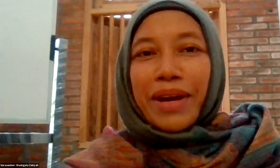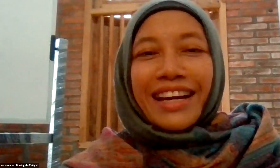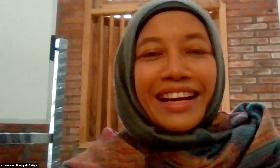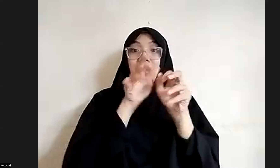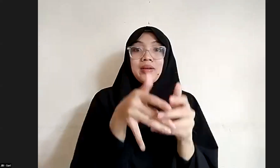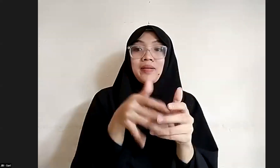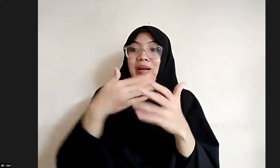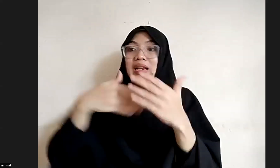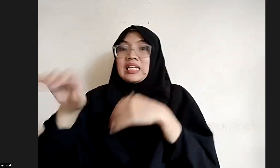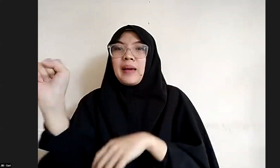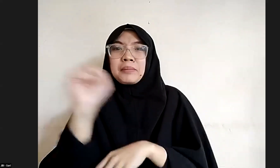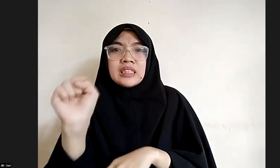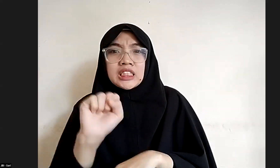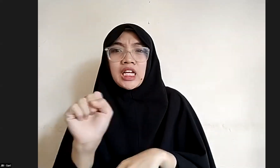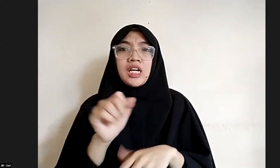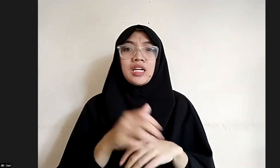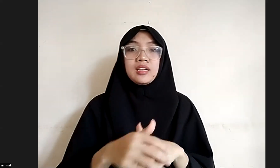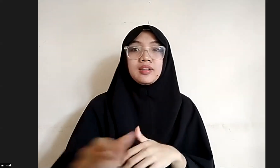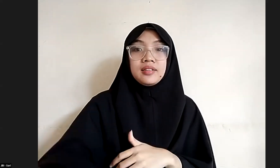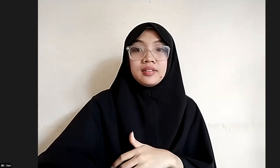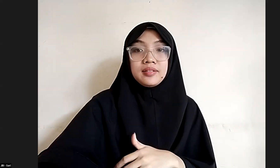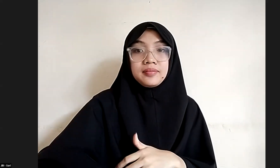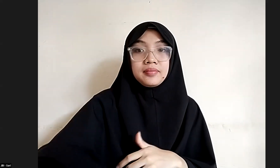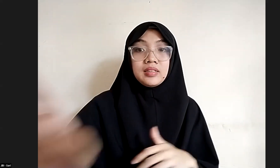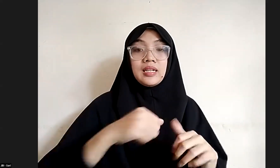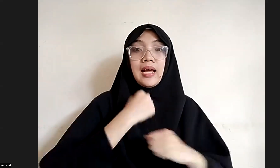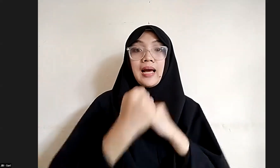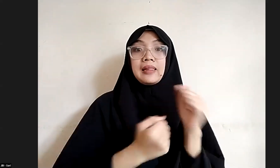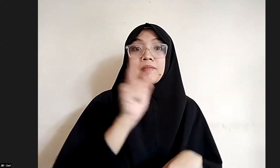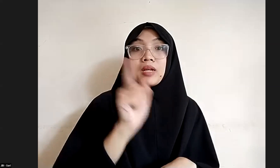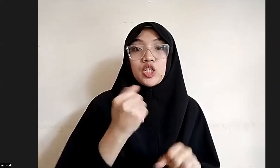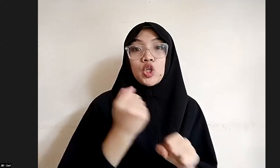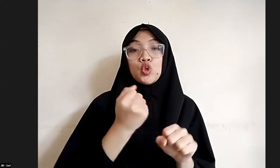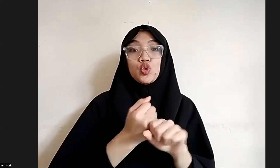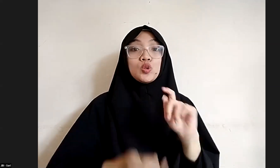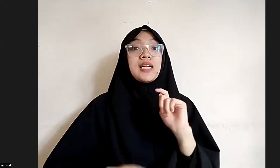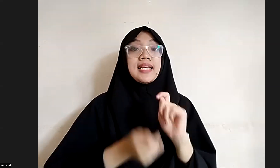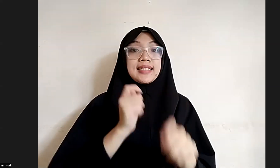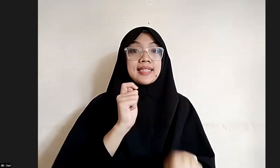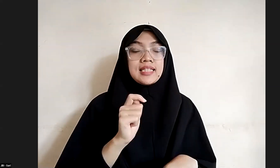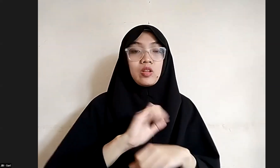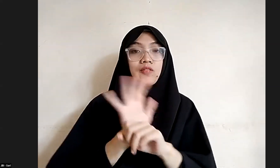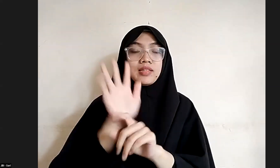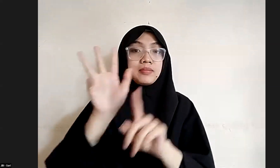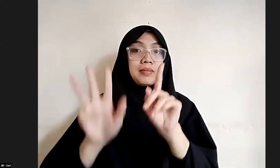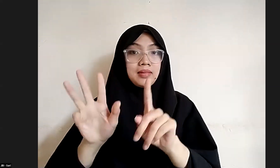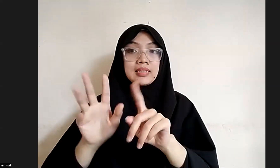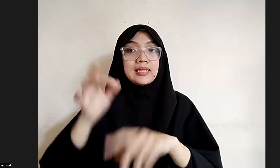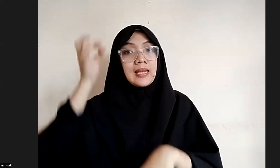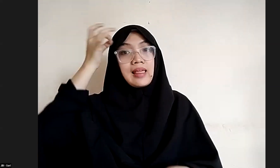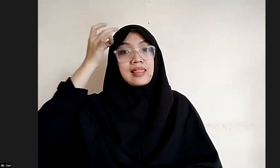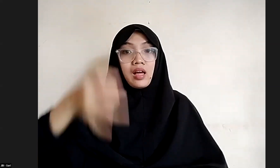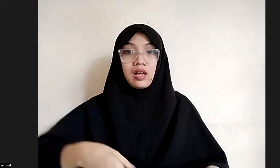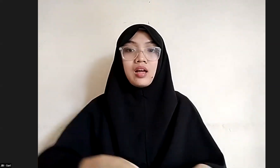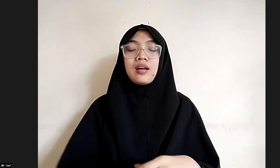pandemi jadi nggak bisa kemana-mana, aktif di gugus tugas untuk COVID-19 di desa. Nah, dari